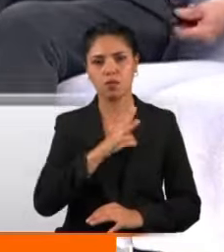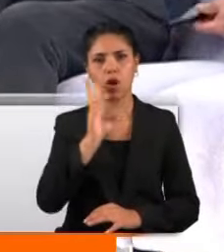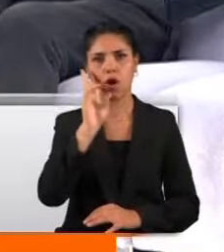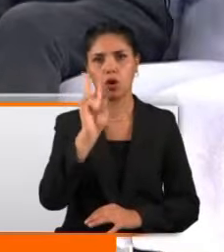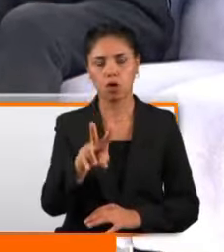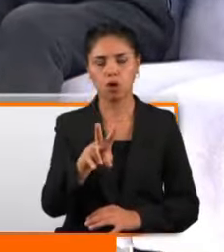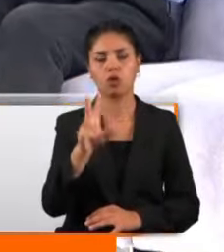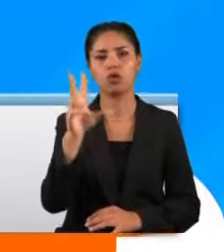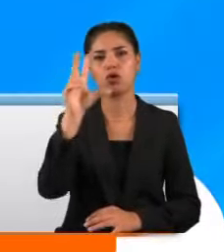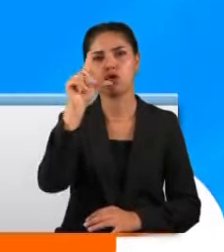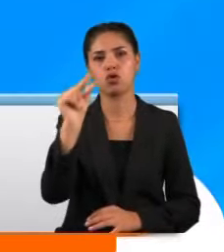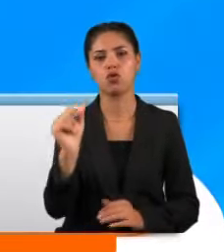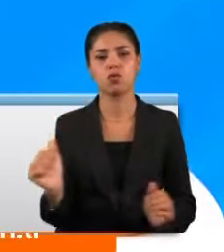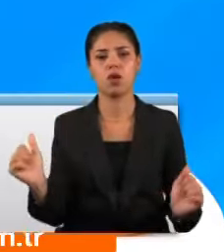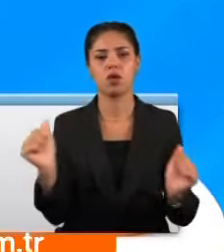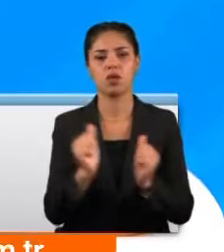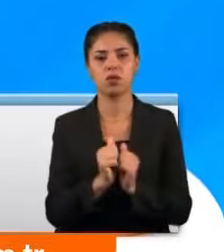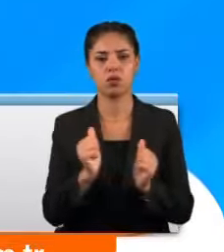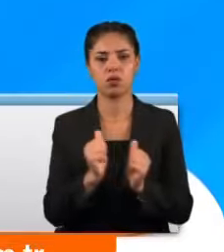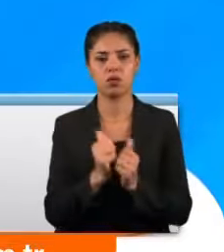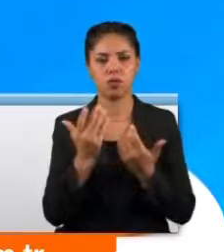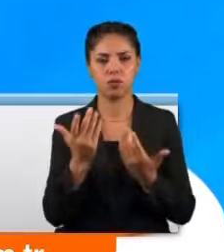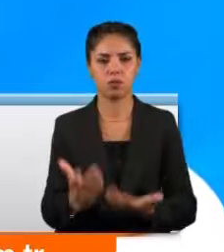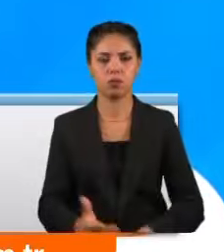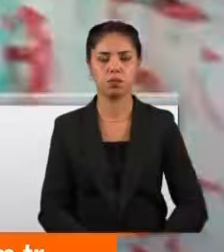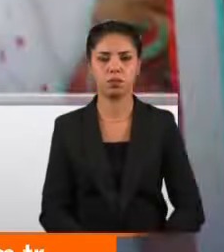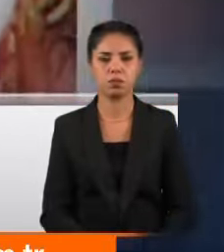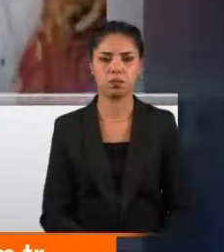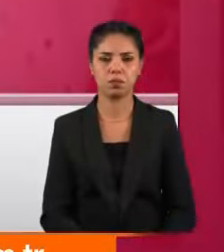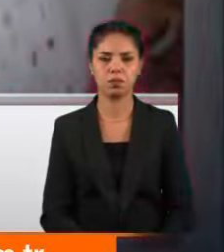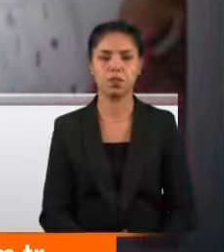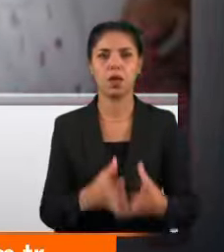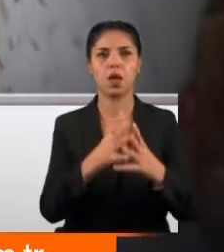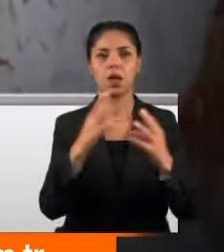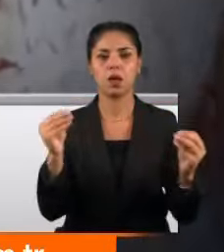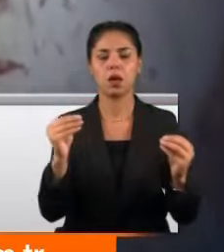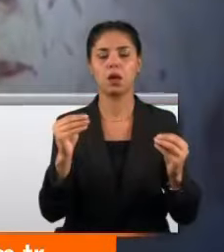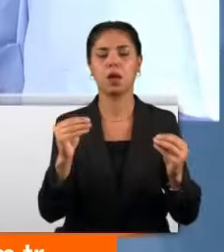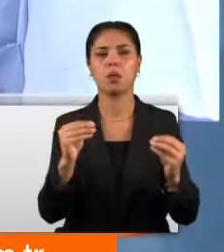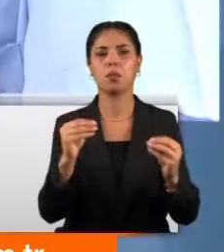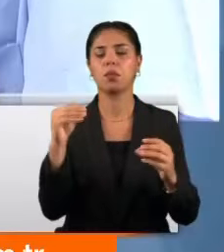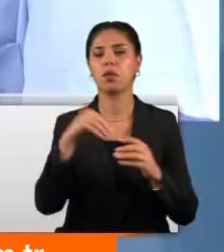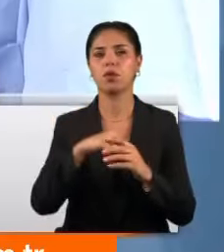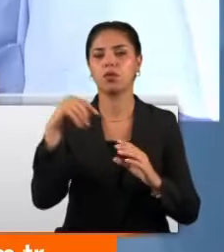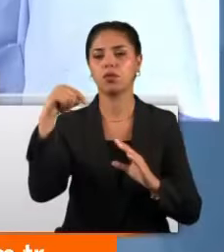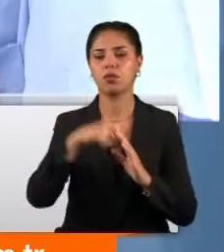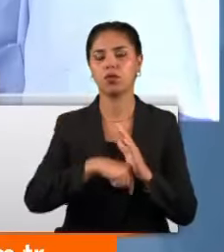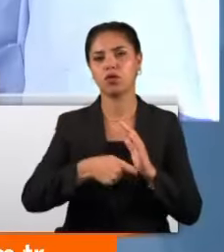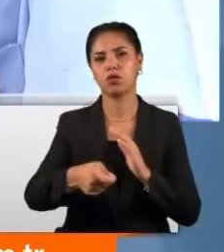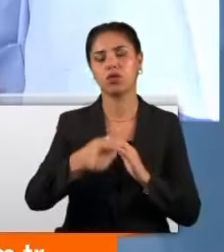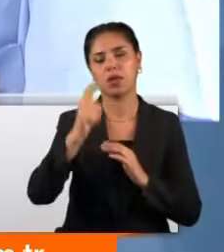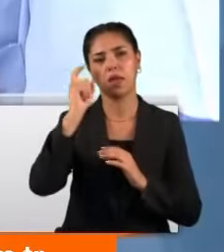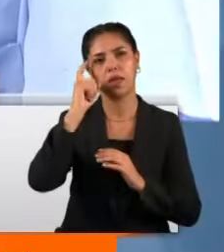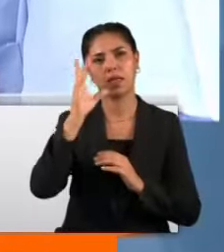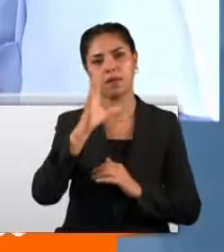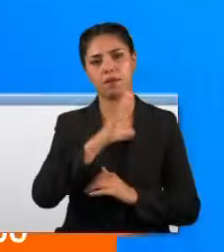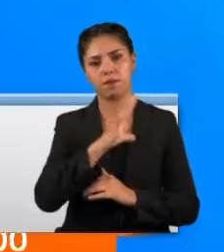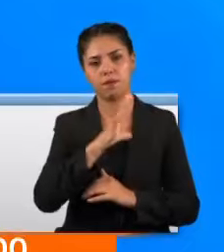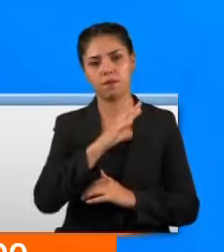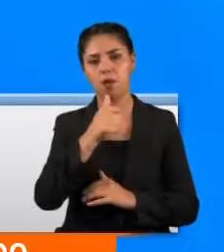gördükten sonra şüpheleriniz artıyor ve gidiyorsunuz. O mezarı bulduğumuzdan beri var. Oluyorsunuz. Kayboluşun ardında cinayet iddiası, şüpheli listesinin